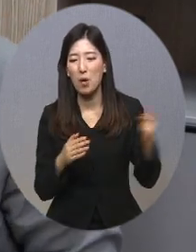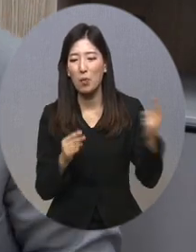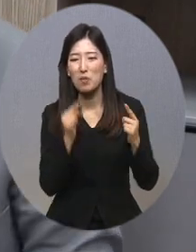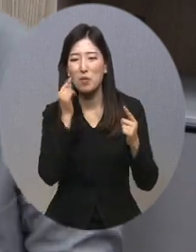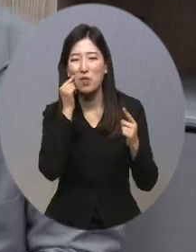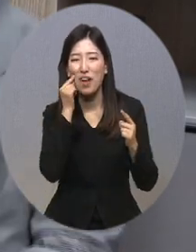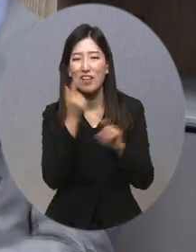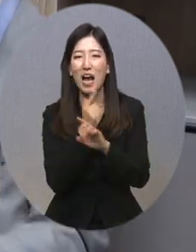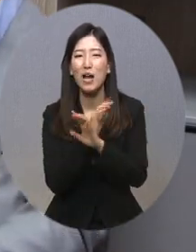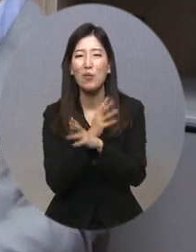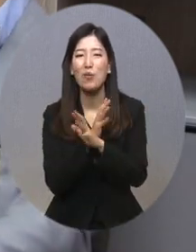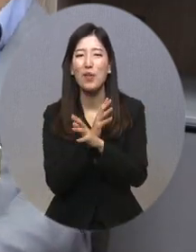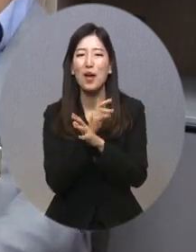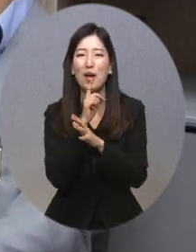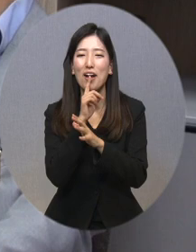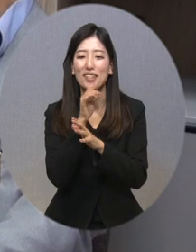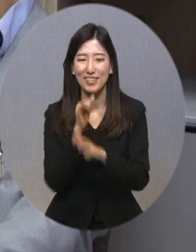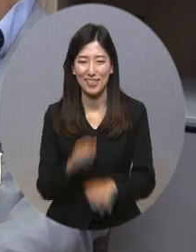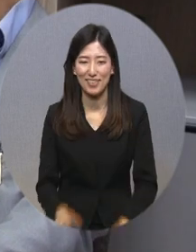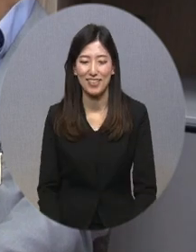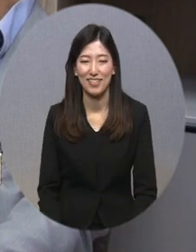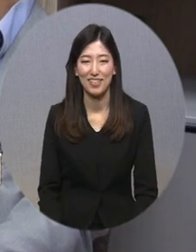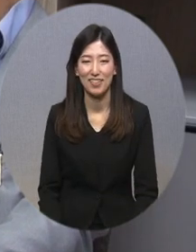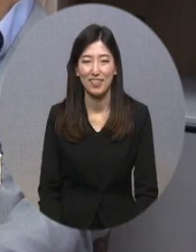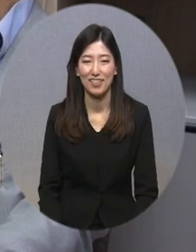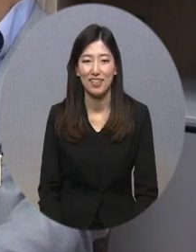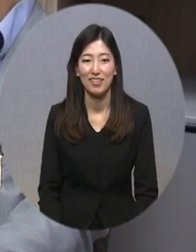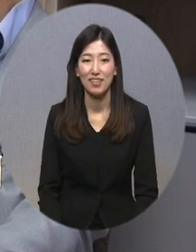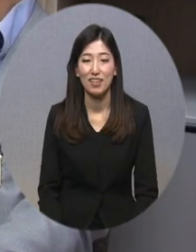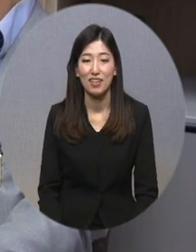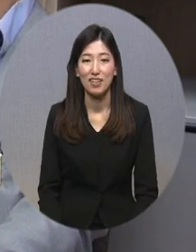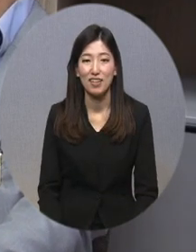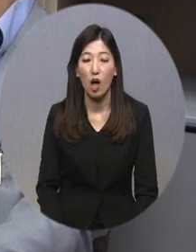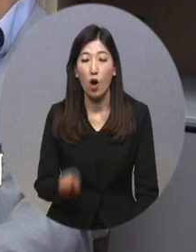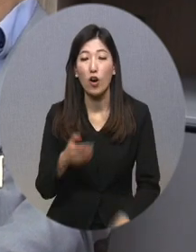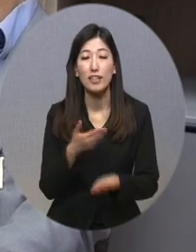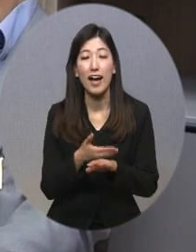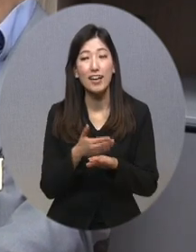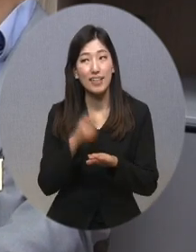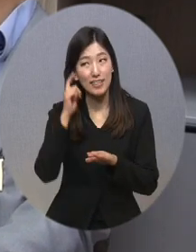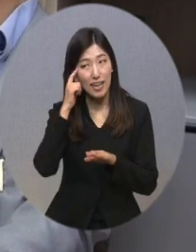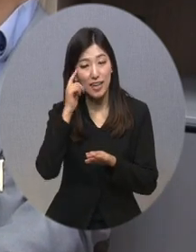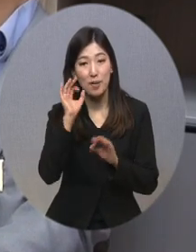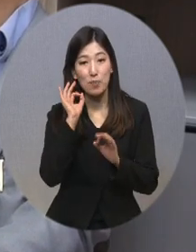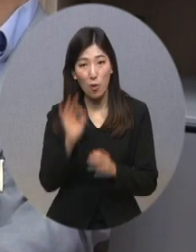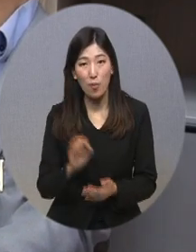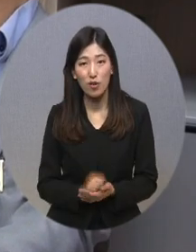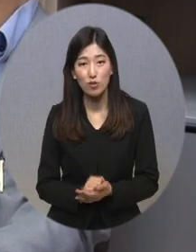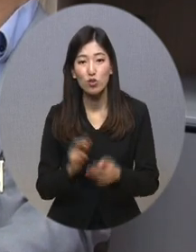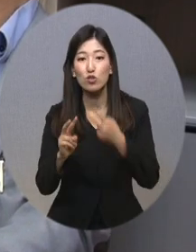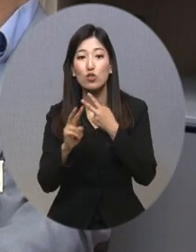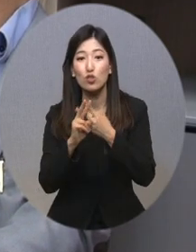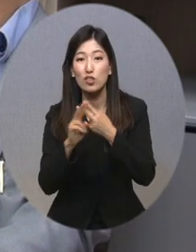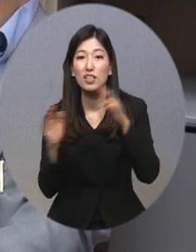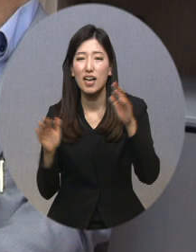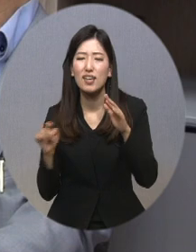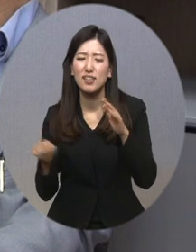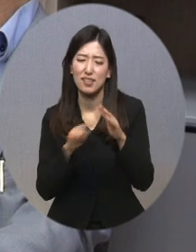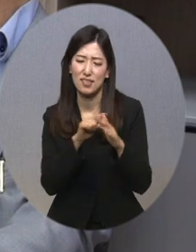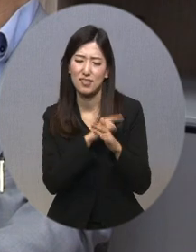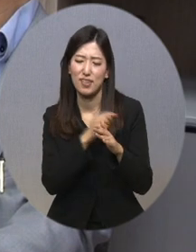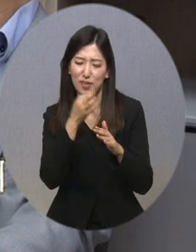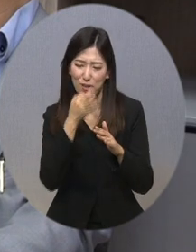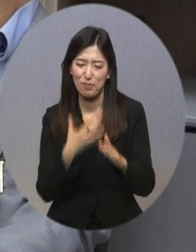그렇습니다. 그렇다고까지 하는데 네, 그걸 다른 시각으로 보면 그 시기에 있는 학생이 가장 힘들다고 보시면